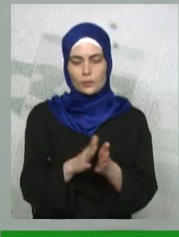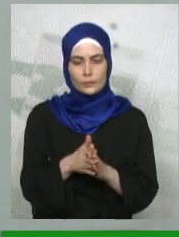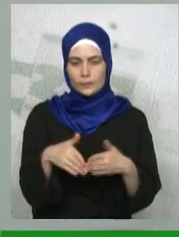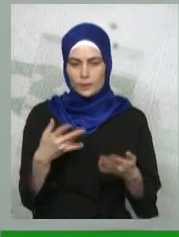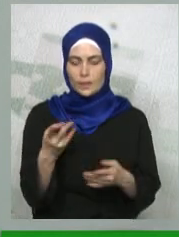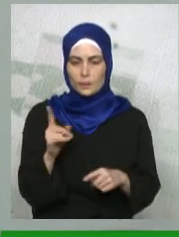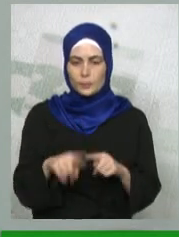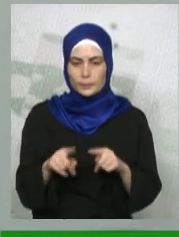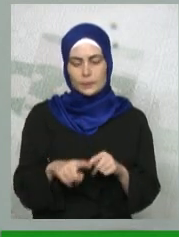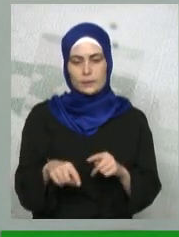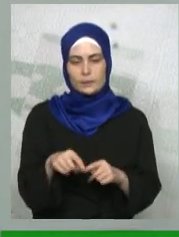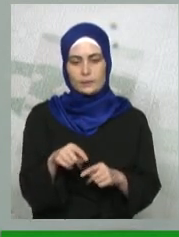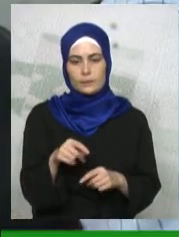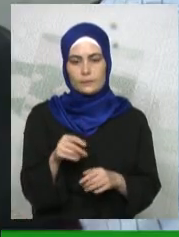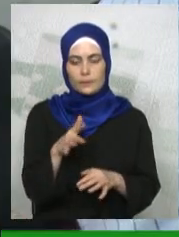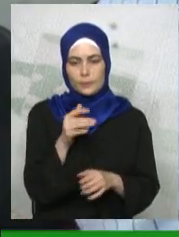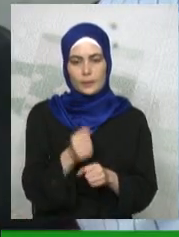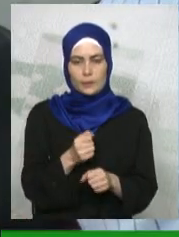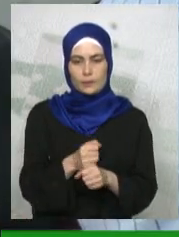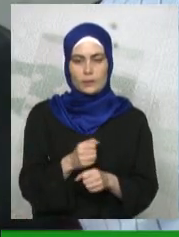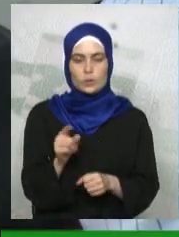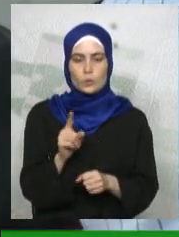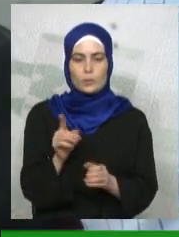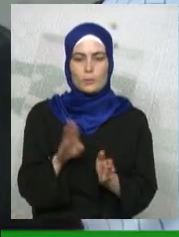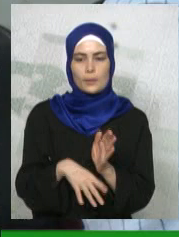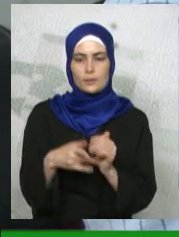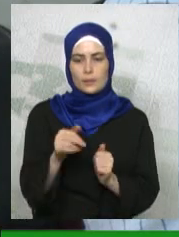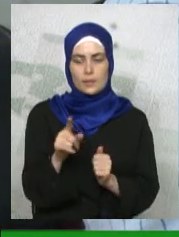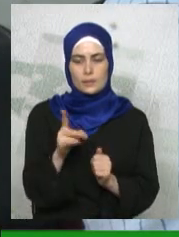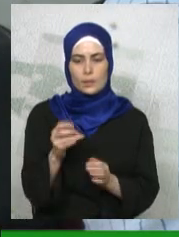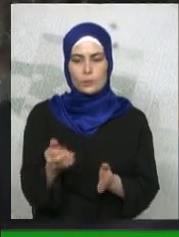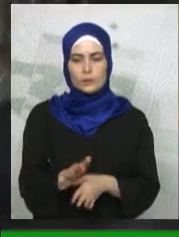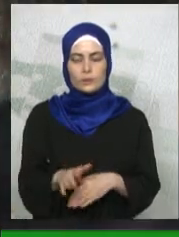чтобы не остаться без важнейшего коммунального ресурса и быть уверенным в своей